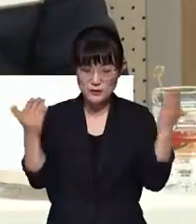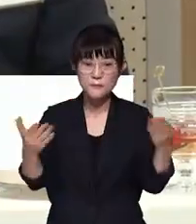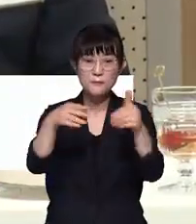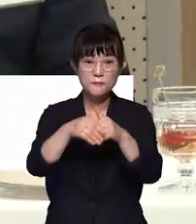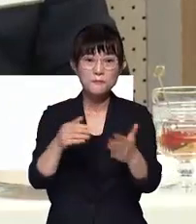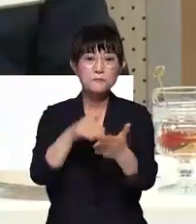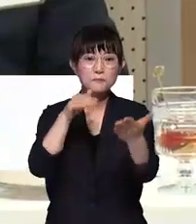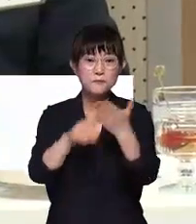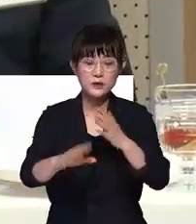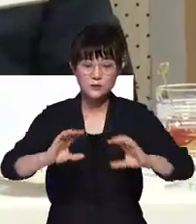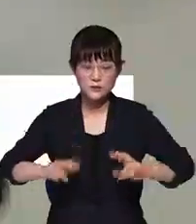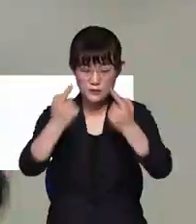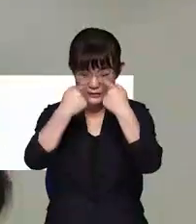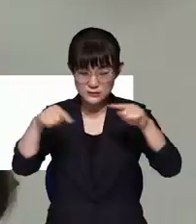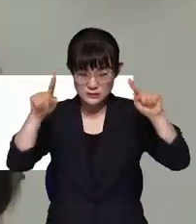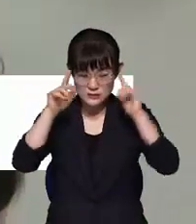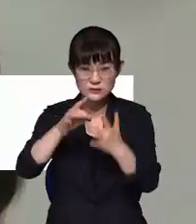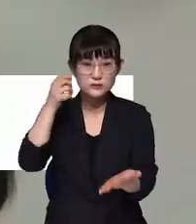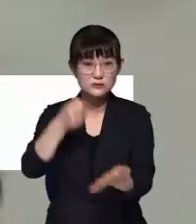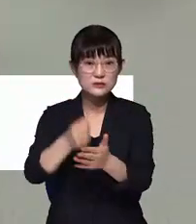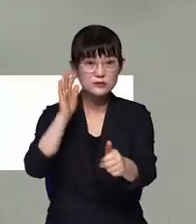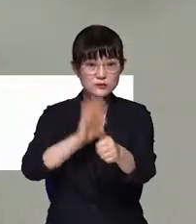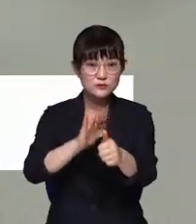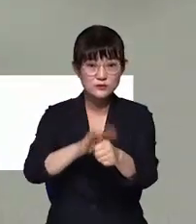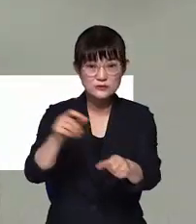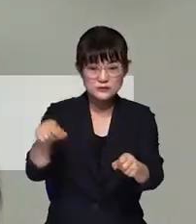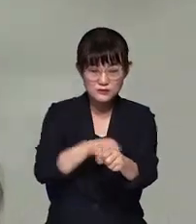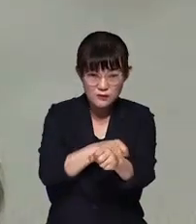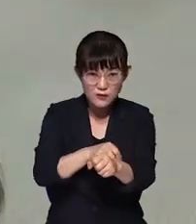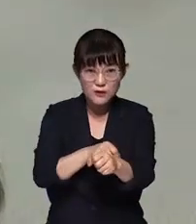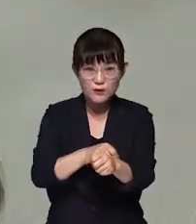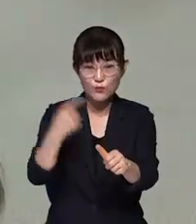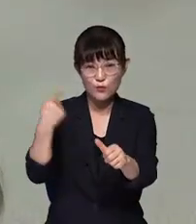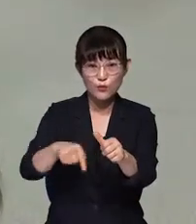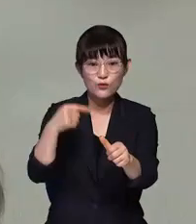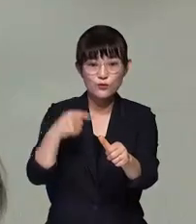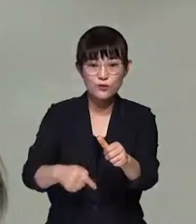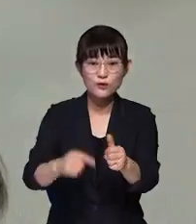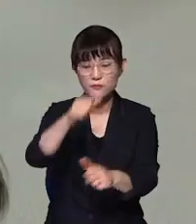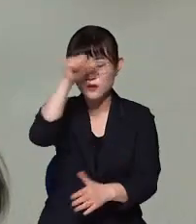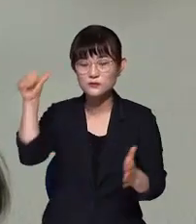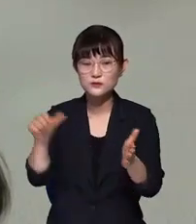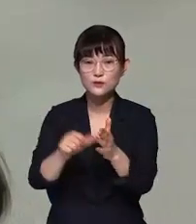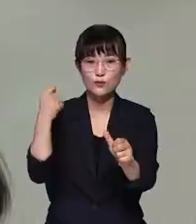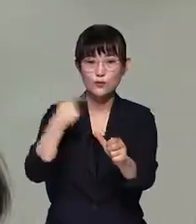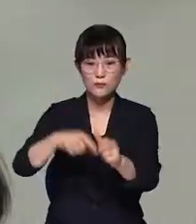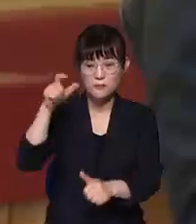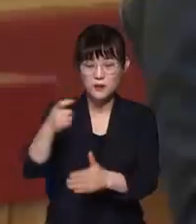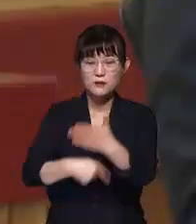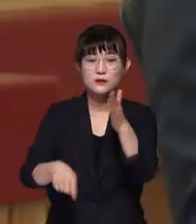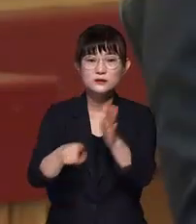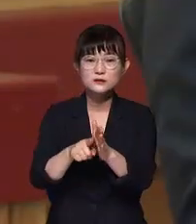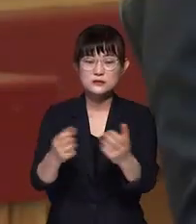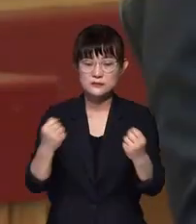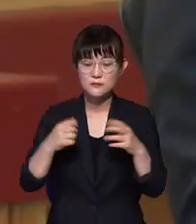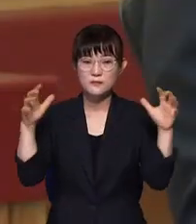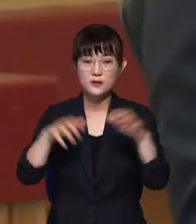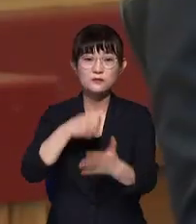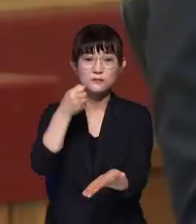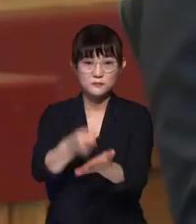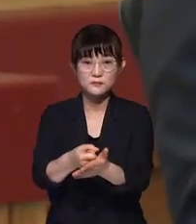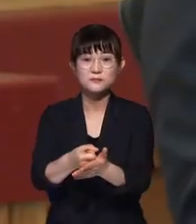글로컬 대학 선정 지원과 운영, 특화 분야 협력 모델 구축, 그리고 지역 평생교육 강화 등을 위해 협력하기로 했습니다.